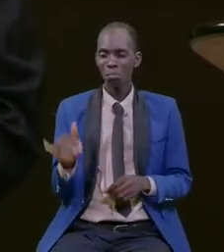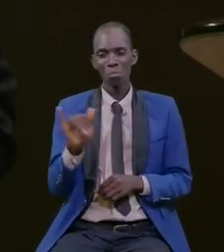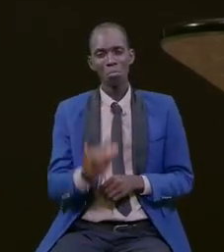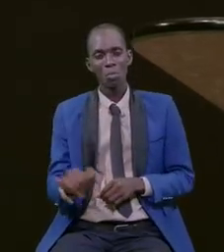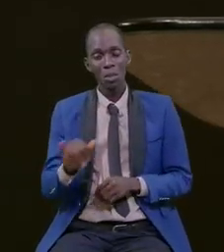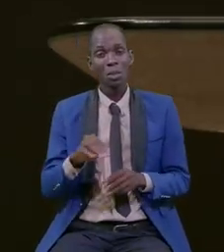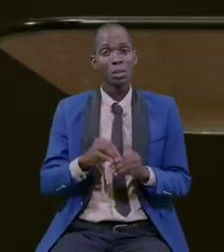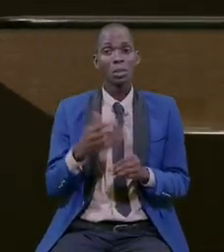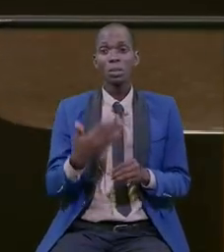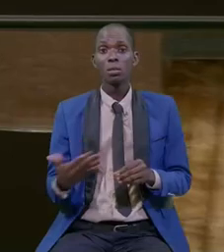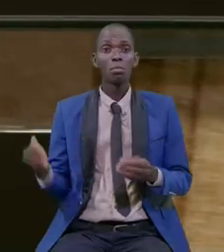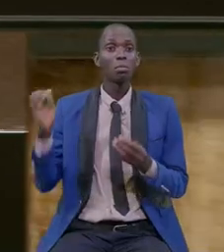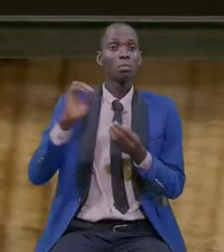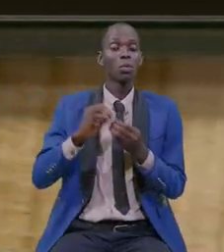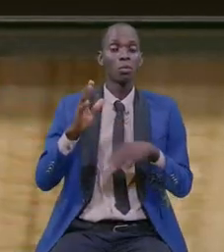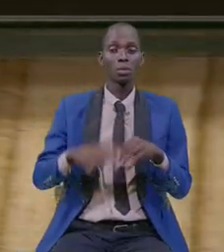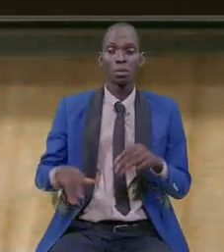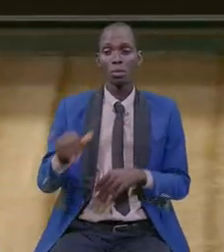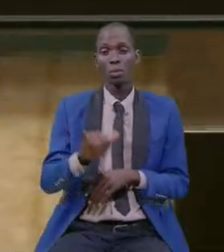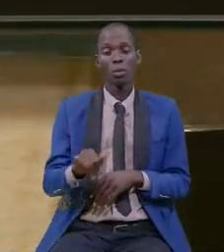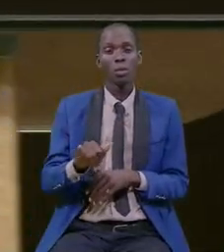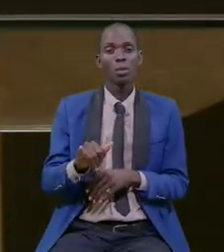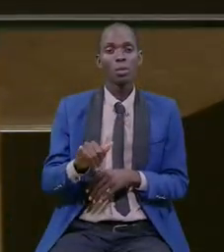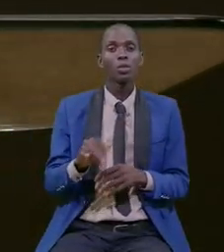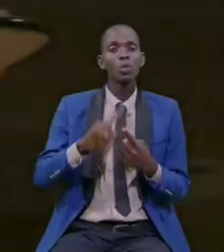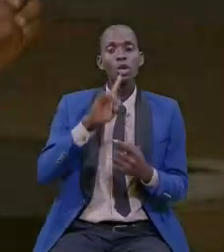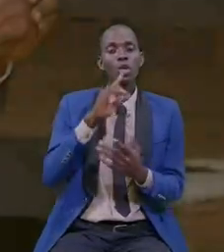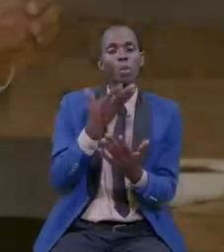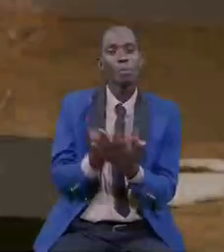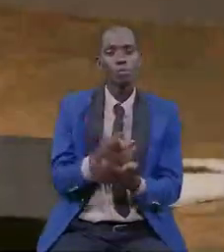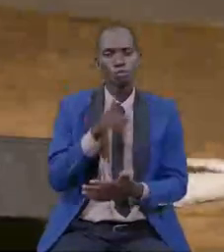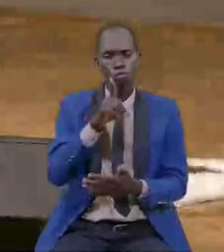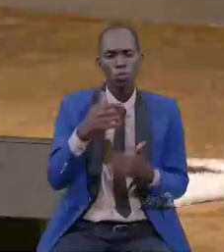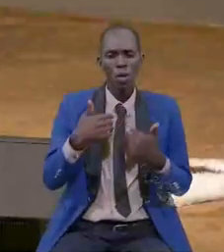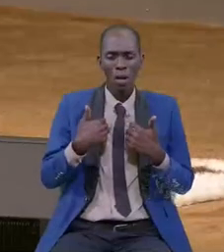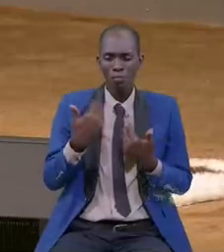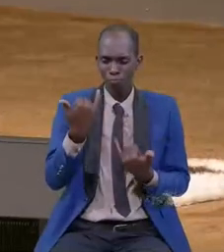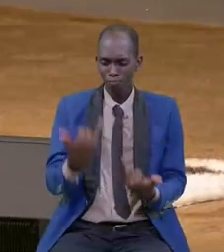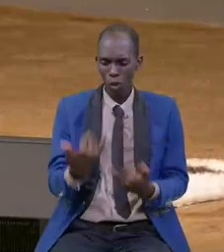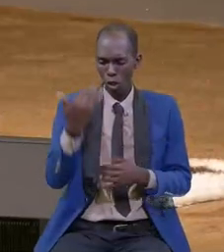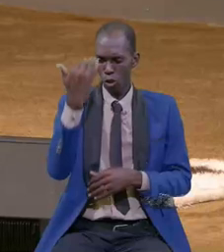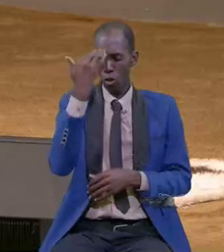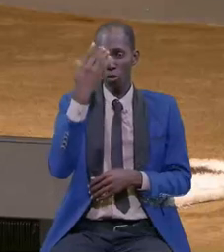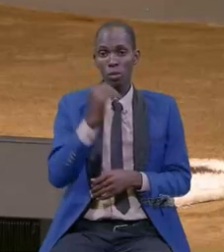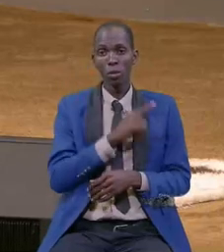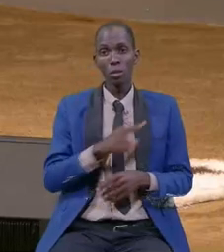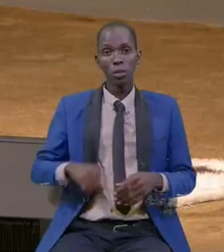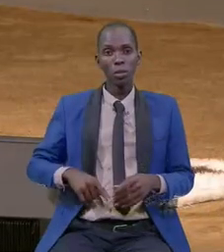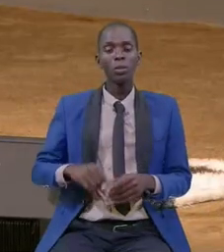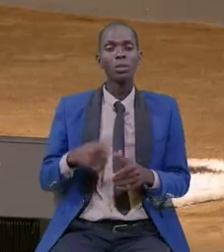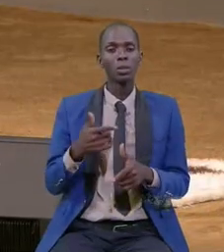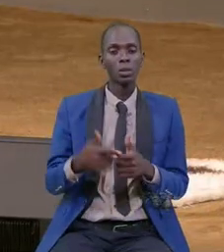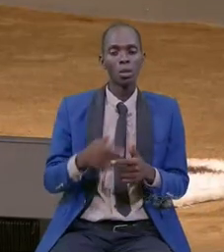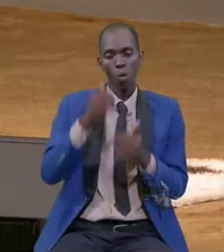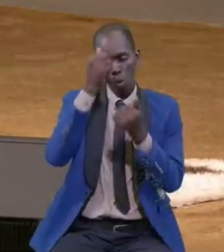choses extraordinaires pour prouver que vous êtes à vous êtes vous avez connu le Seigneur c'est l'obéissance à la parole